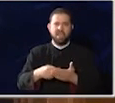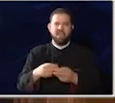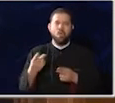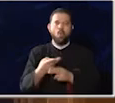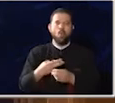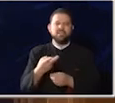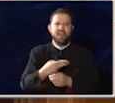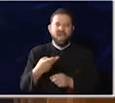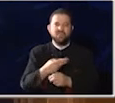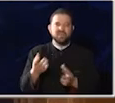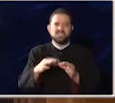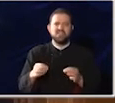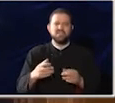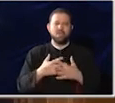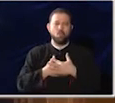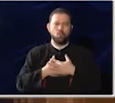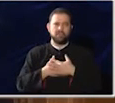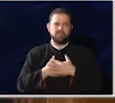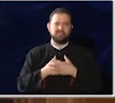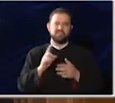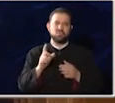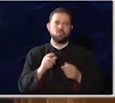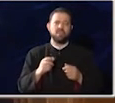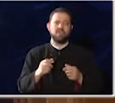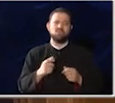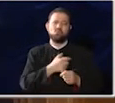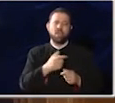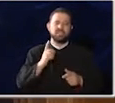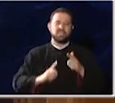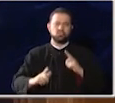duce la Dumnezeu, la Hristos